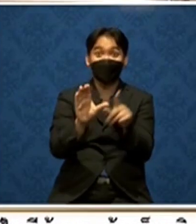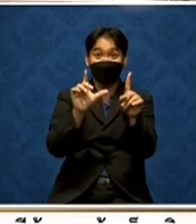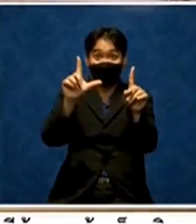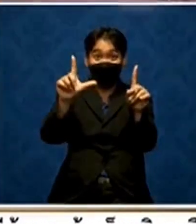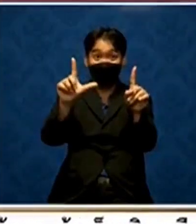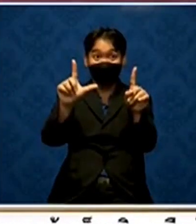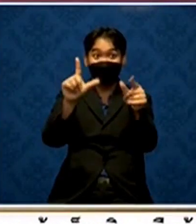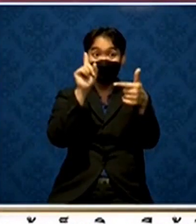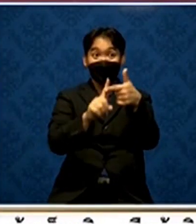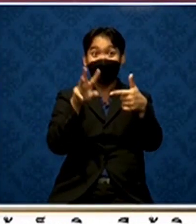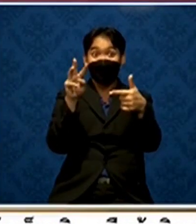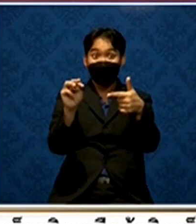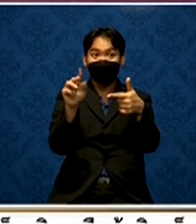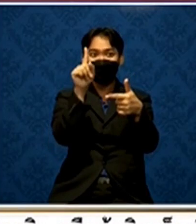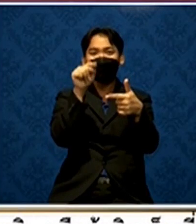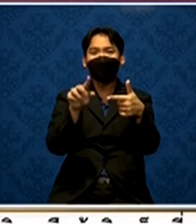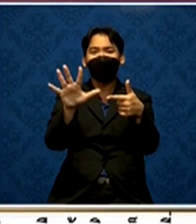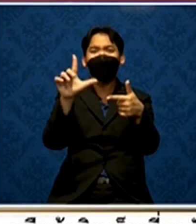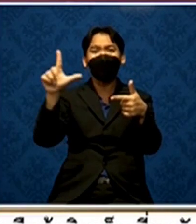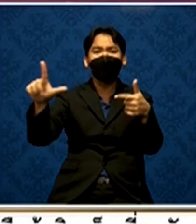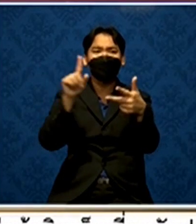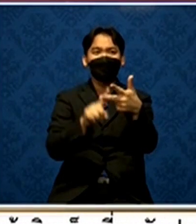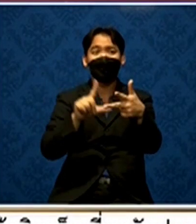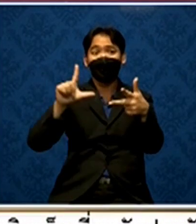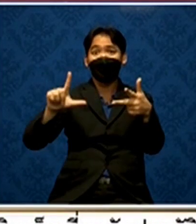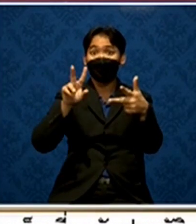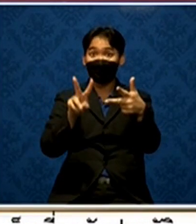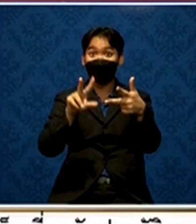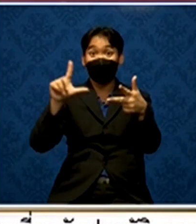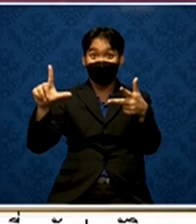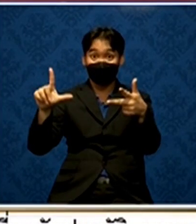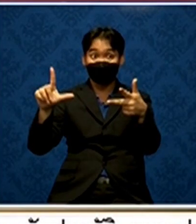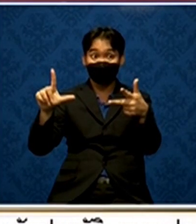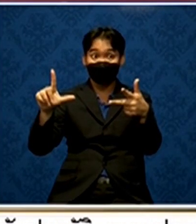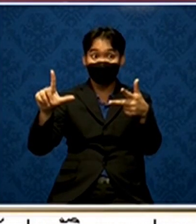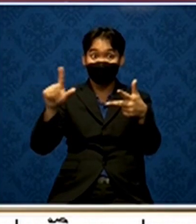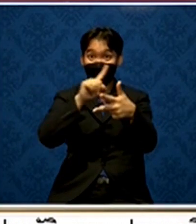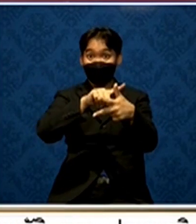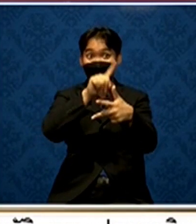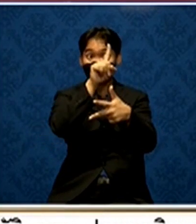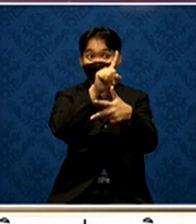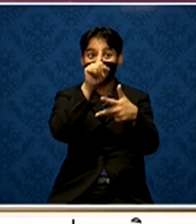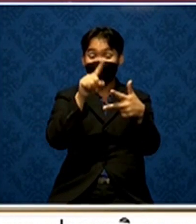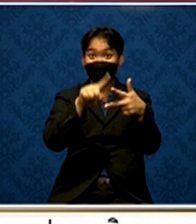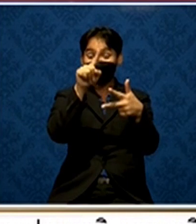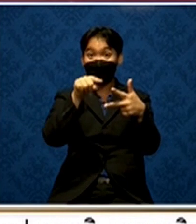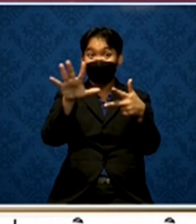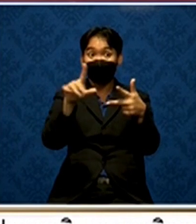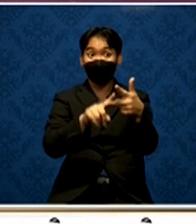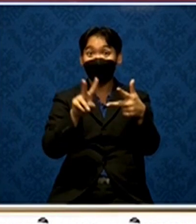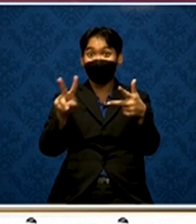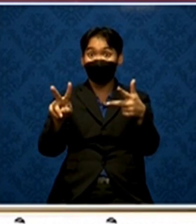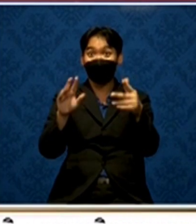จะได้รับ 1.5 ล้านขนาด L ควรจะได้รับ2ล้านมติครม.รัฐบาลชุด